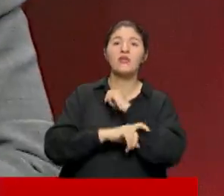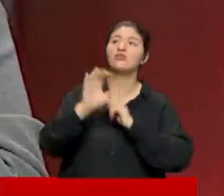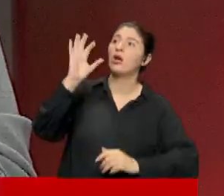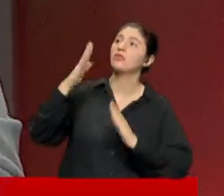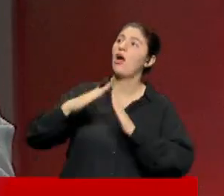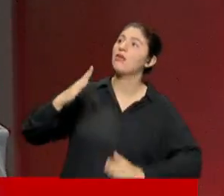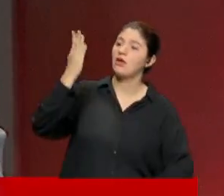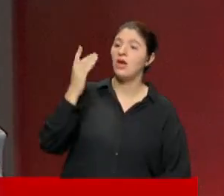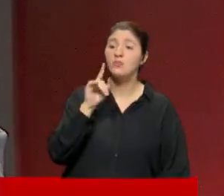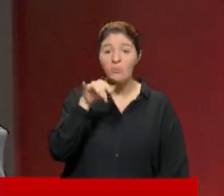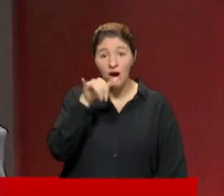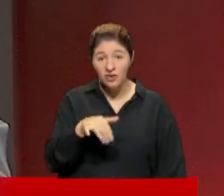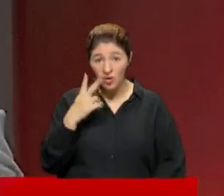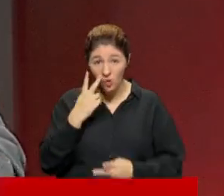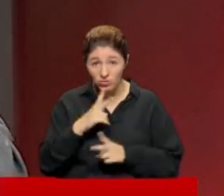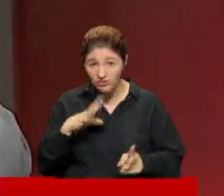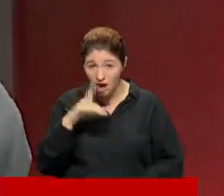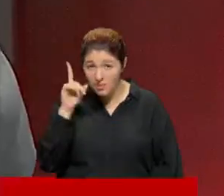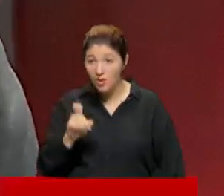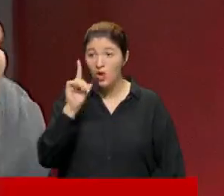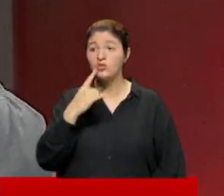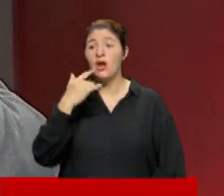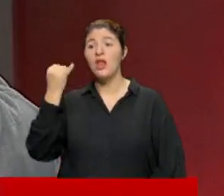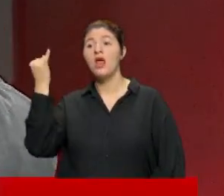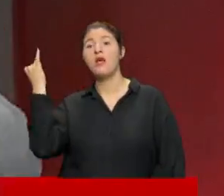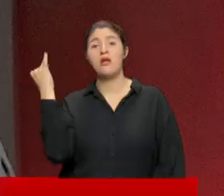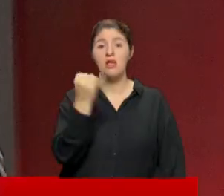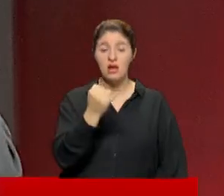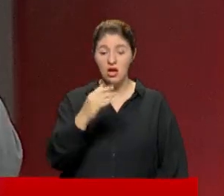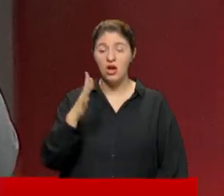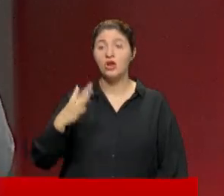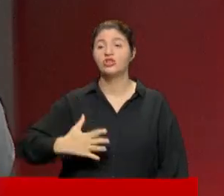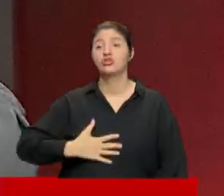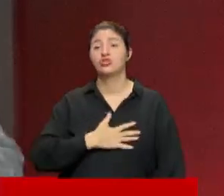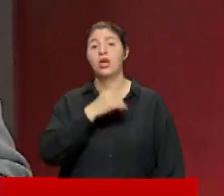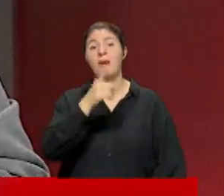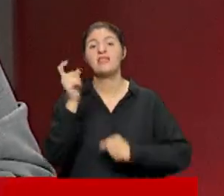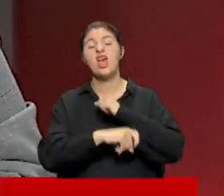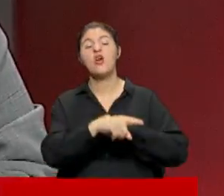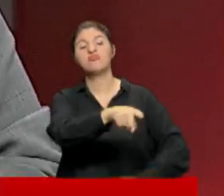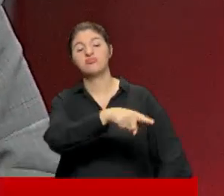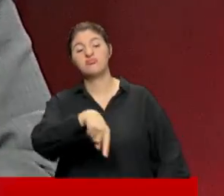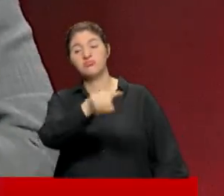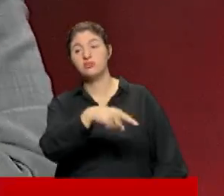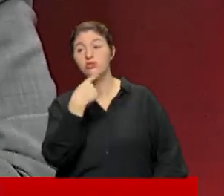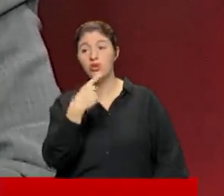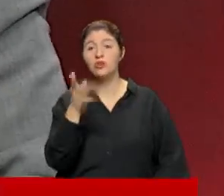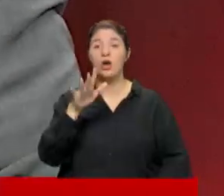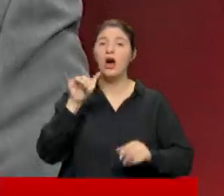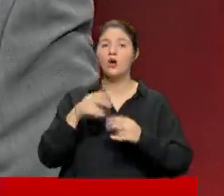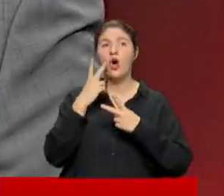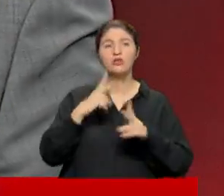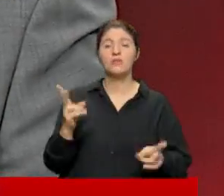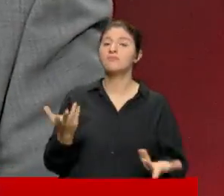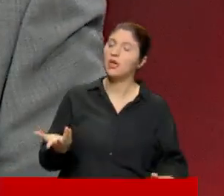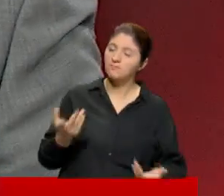Yahu Böyle bir hak ve özgürlük var mı önce hakaret ediyorsunuz Cumhuriyet Halk partilere terörist diyorsunuz sonra hak ve özgürlük